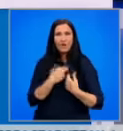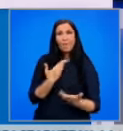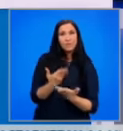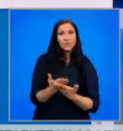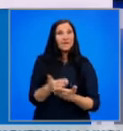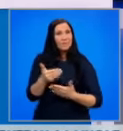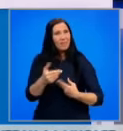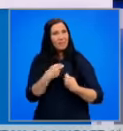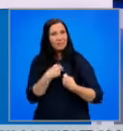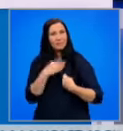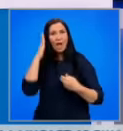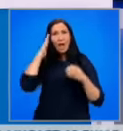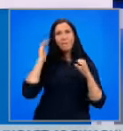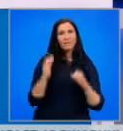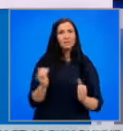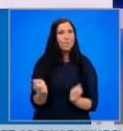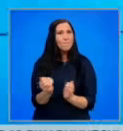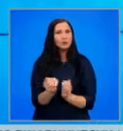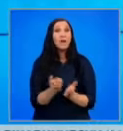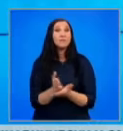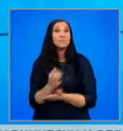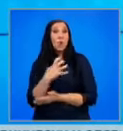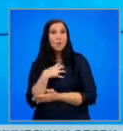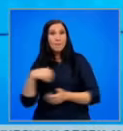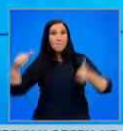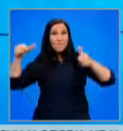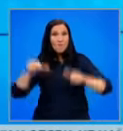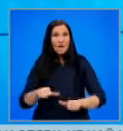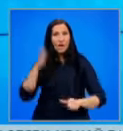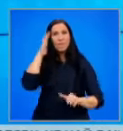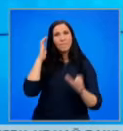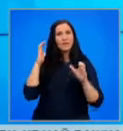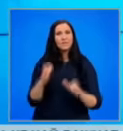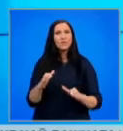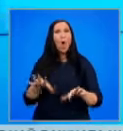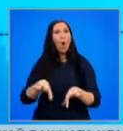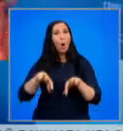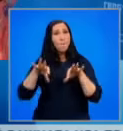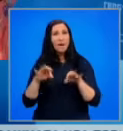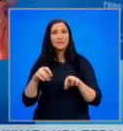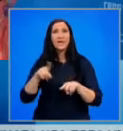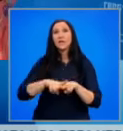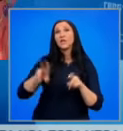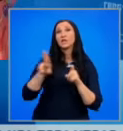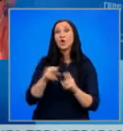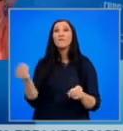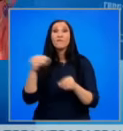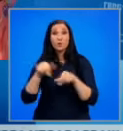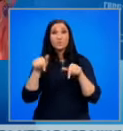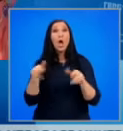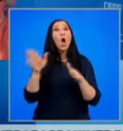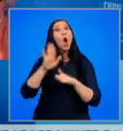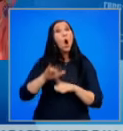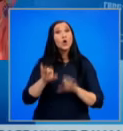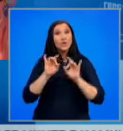поставя пред изпитание правителството на малцинството. Според ГЕРБ, провалът на правителството е комплексен. Ирина Цонева включваме сега с